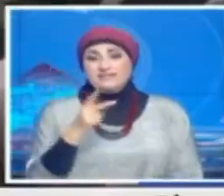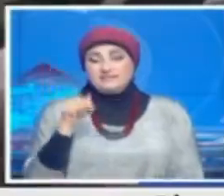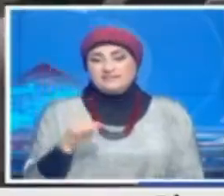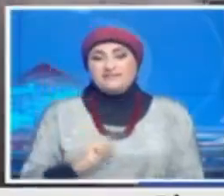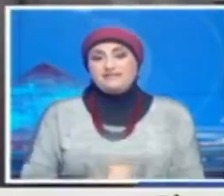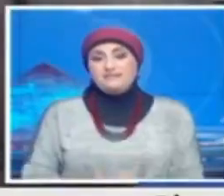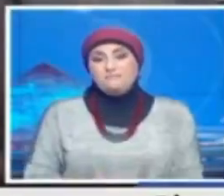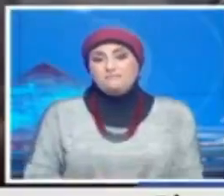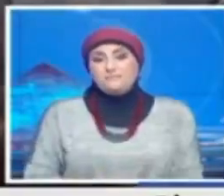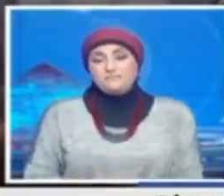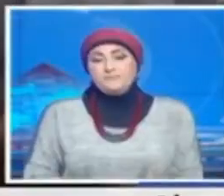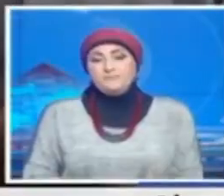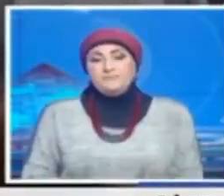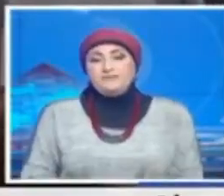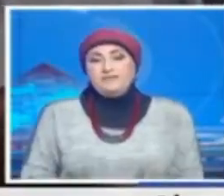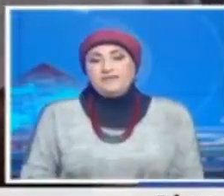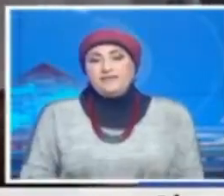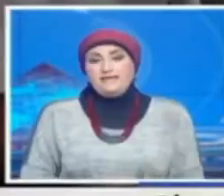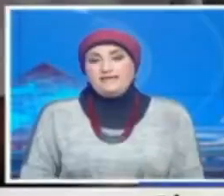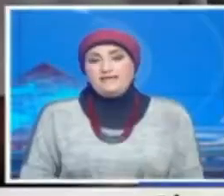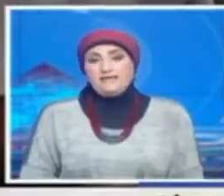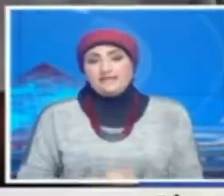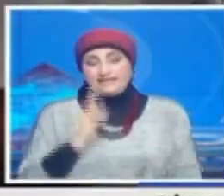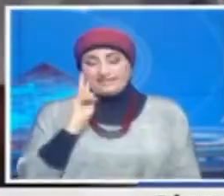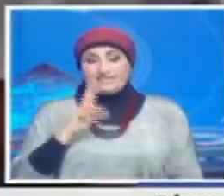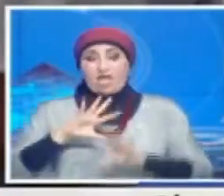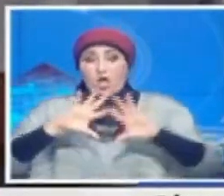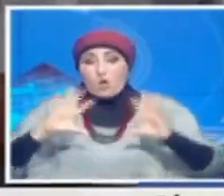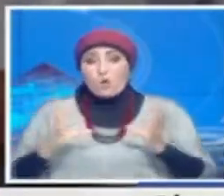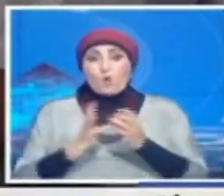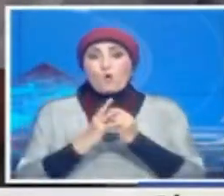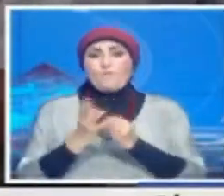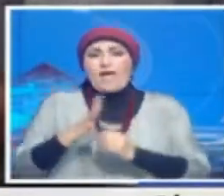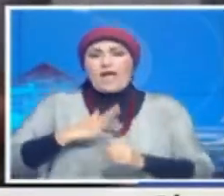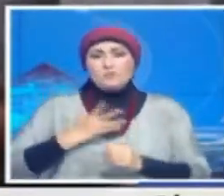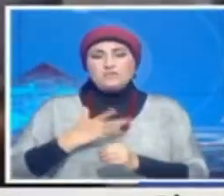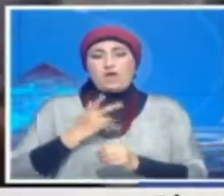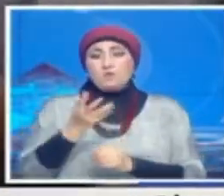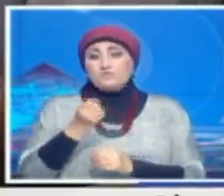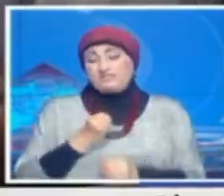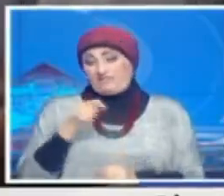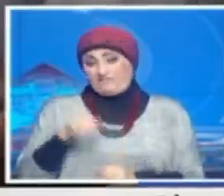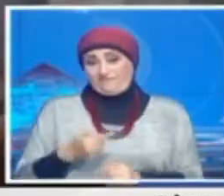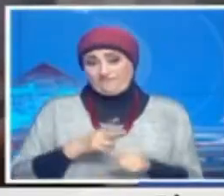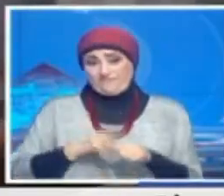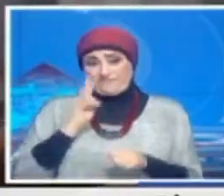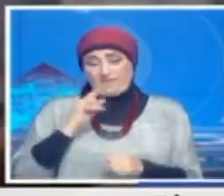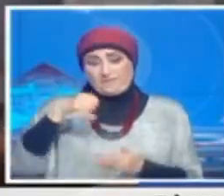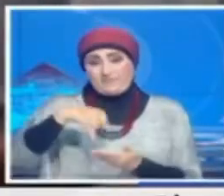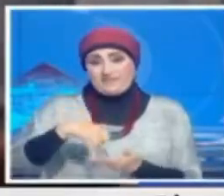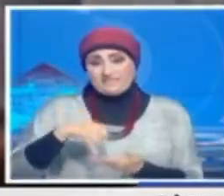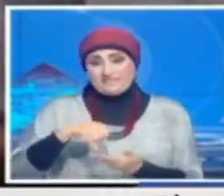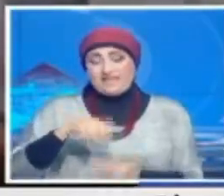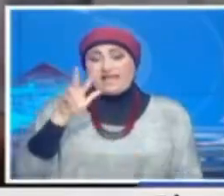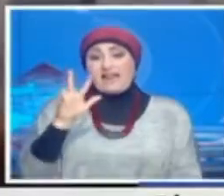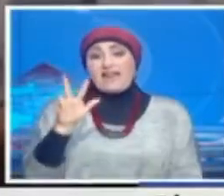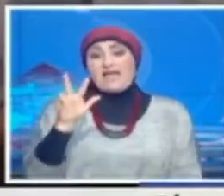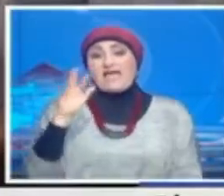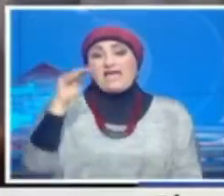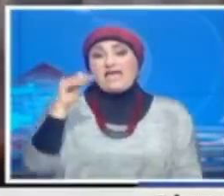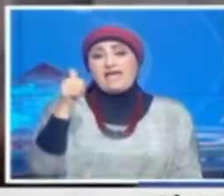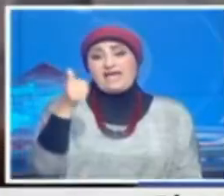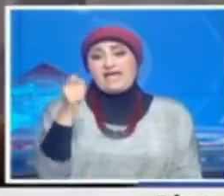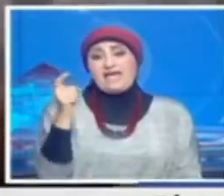بيستبدل الموضوع بمنظومة متكاملة، احتياجات المحافظة في مدينة الخارجة كل ما بيبقى